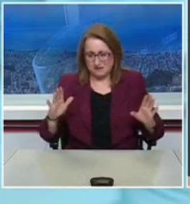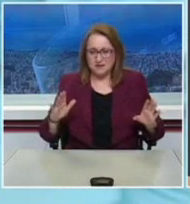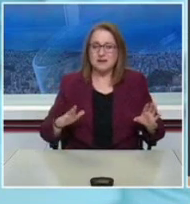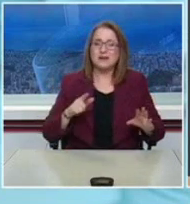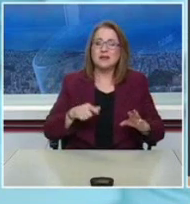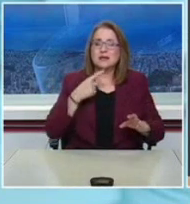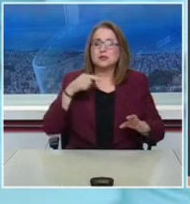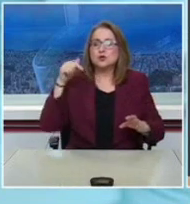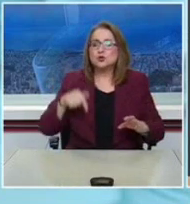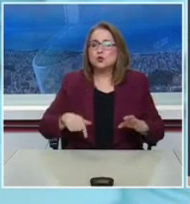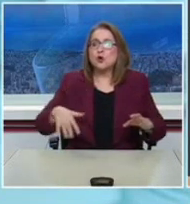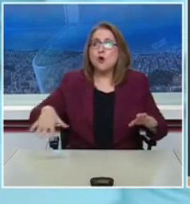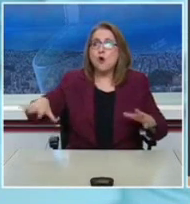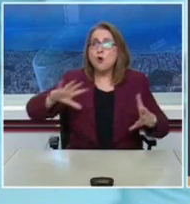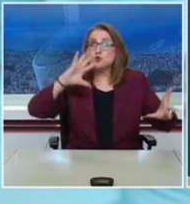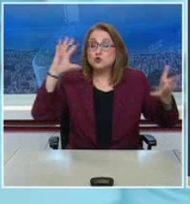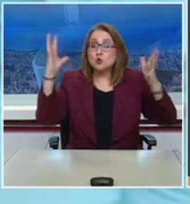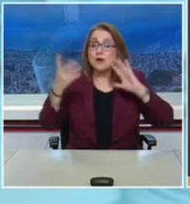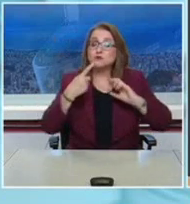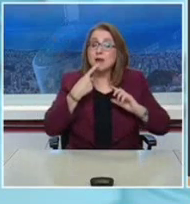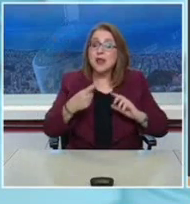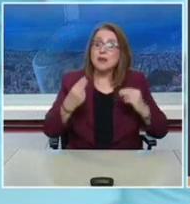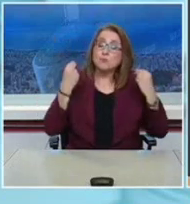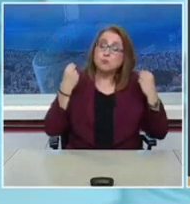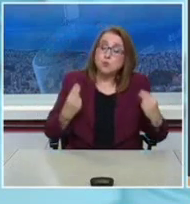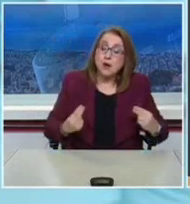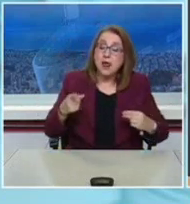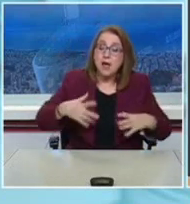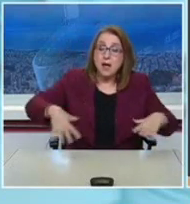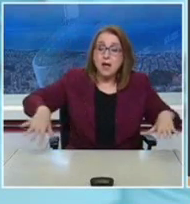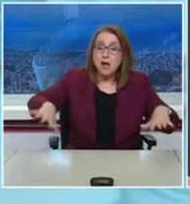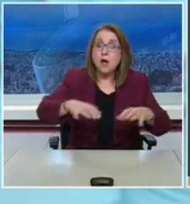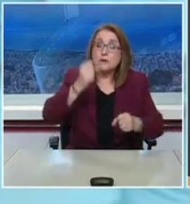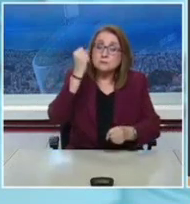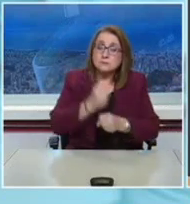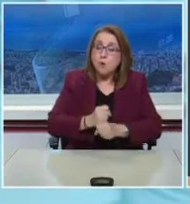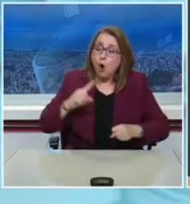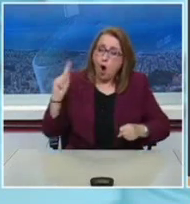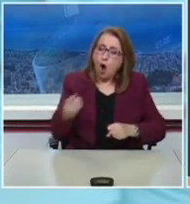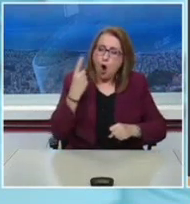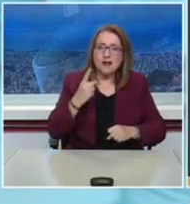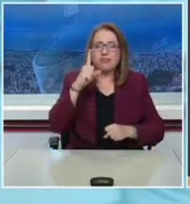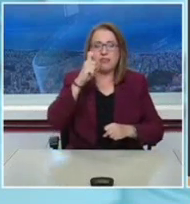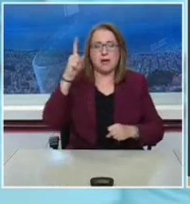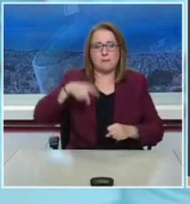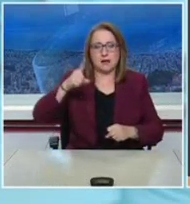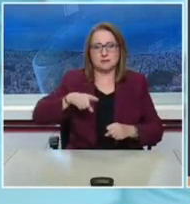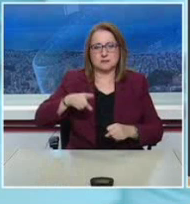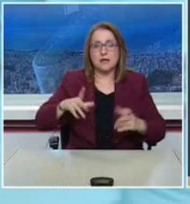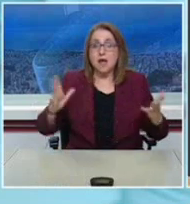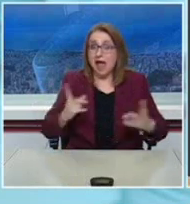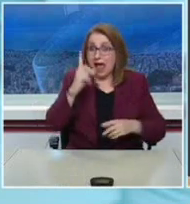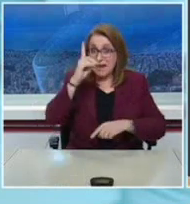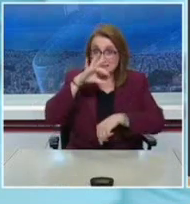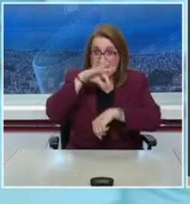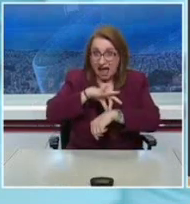συζητάται, ένας καλός κανόνας είναι η παραμονή στο σπίτι των ασθενών τουλάχιστον για 10 μέρες από την έναρξη των συμπτωμάτων και πάντα μετά